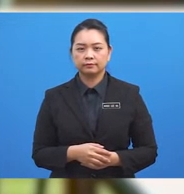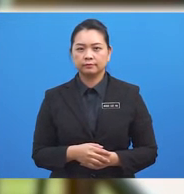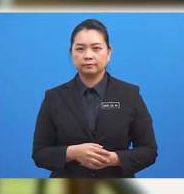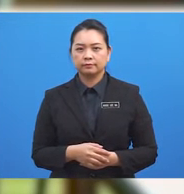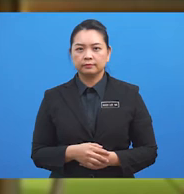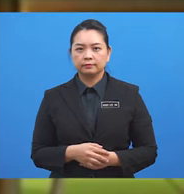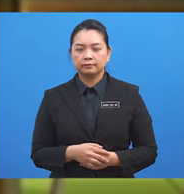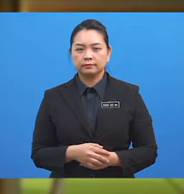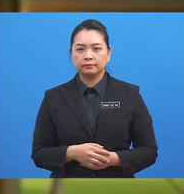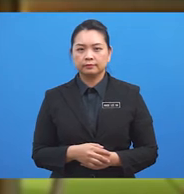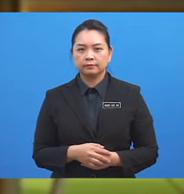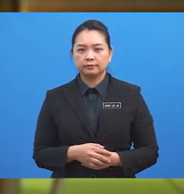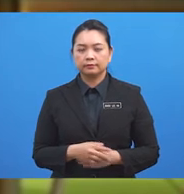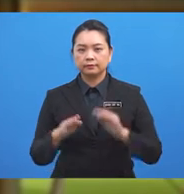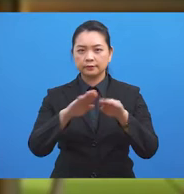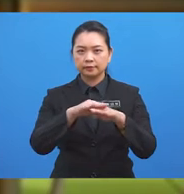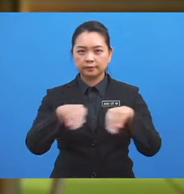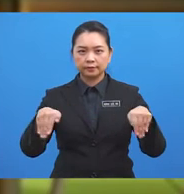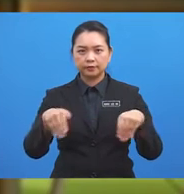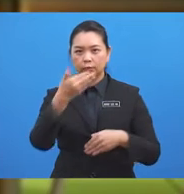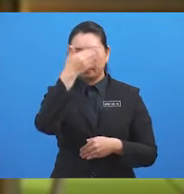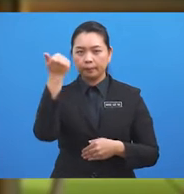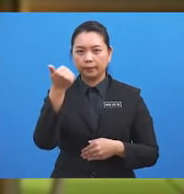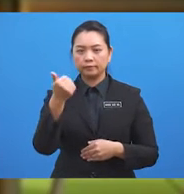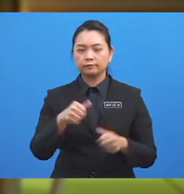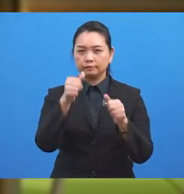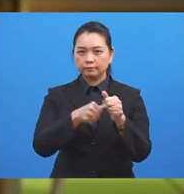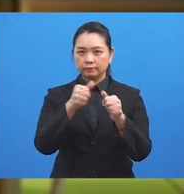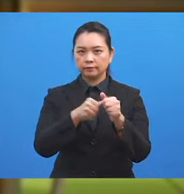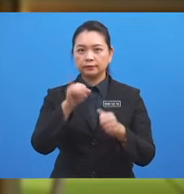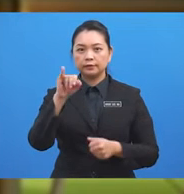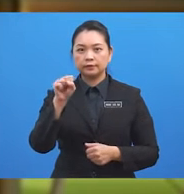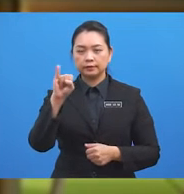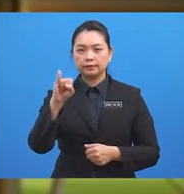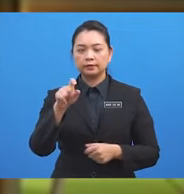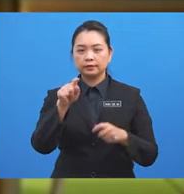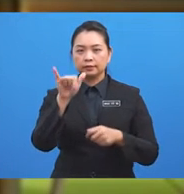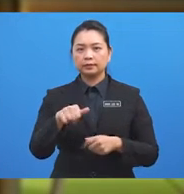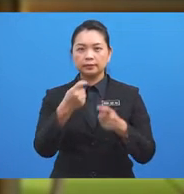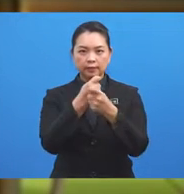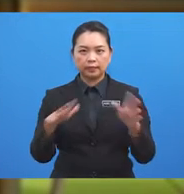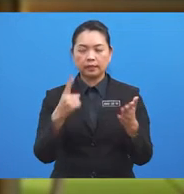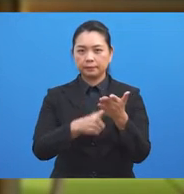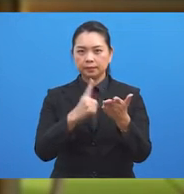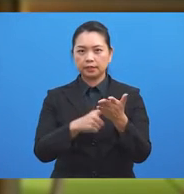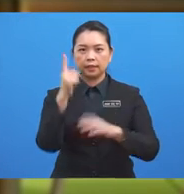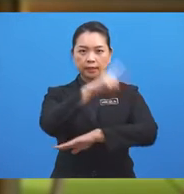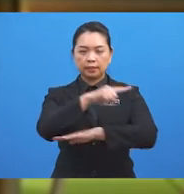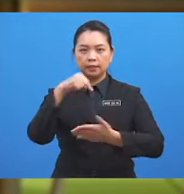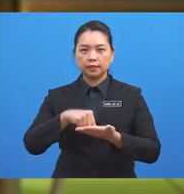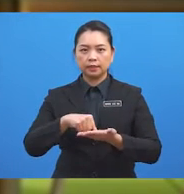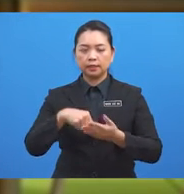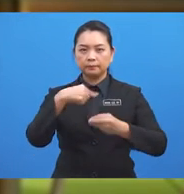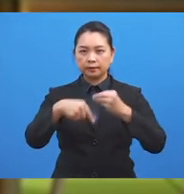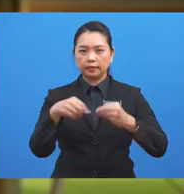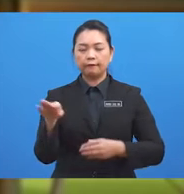tadi. Jangan lupa ya, setiap isi pelajaran yang telah kita bincangkan pada hari ini